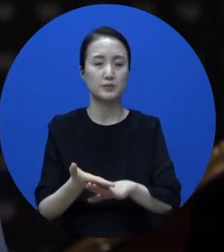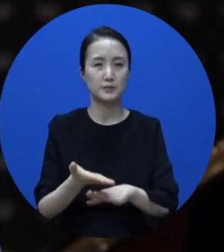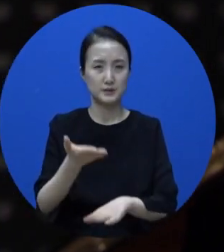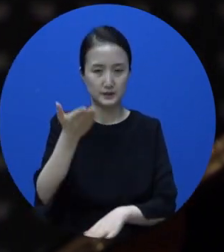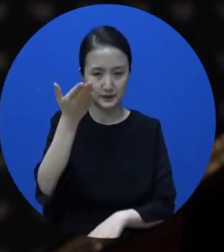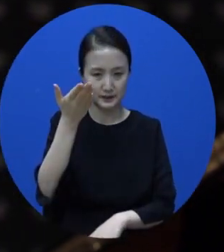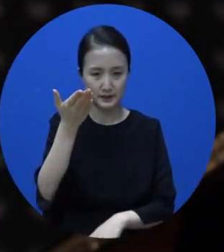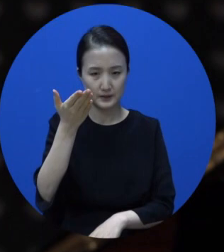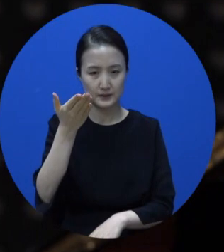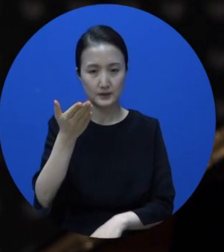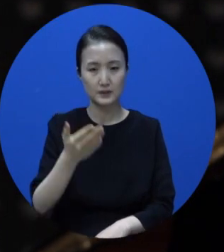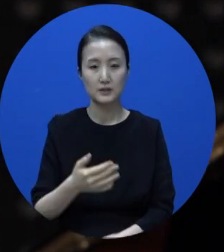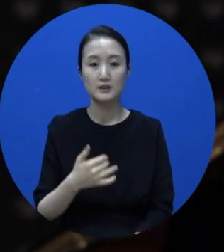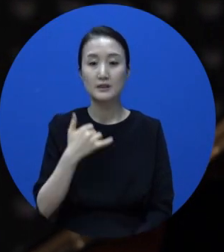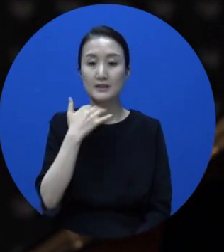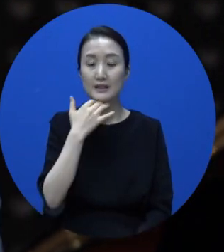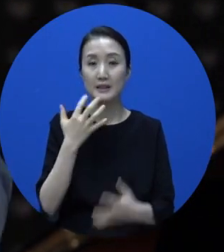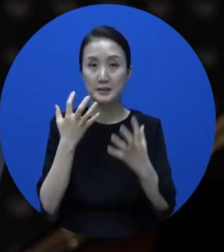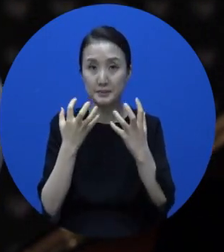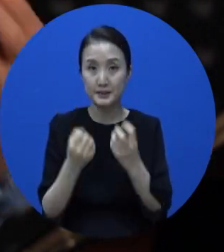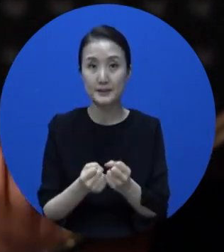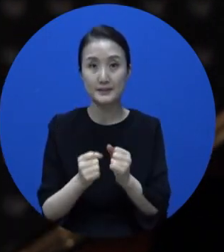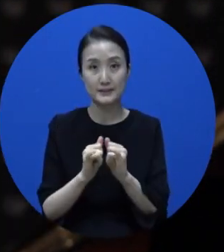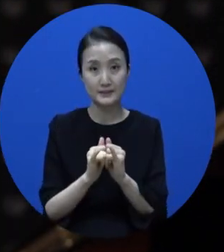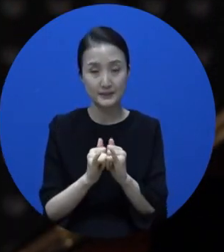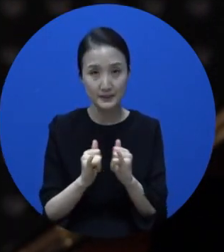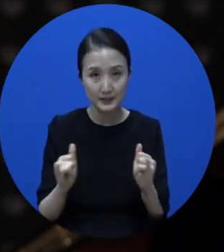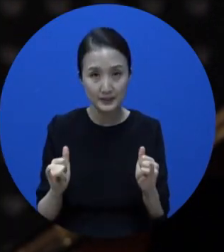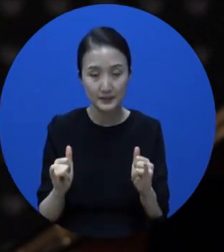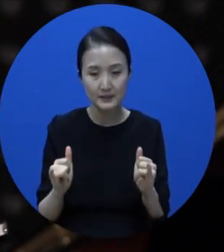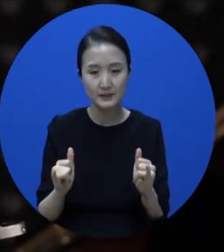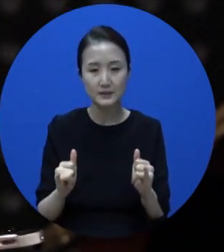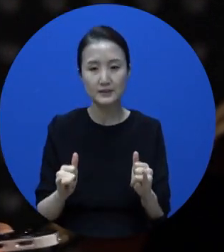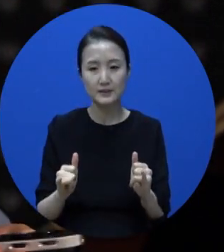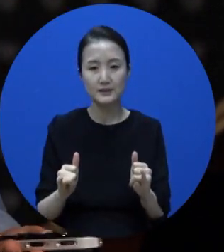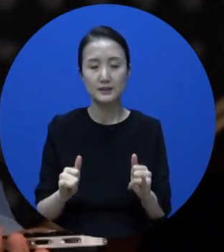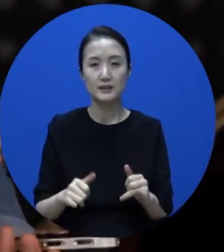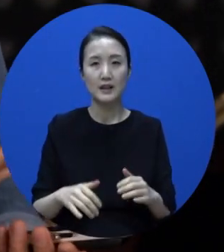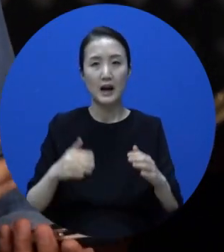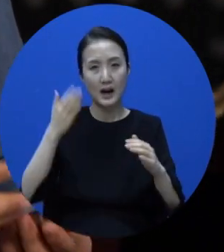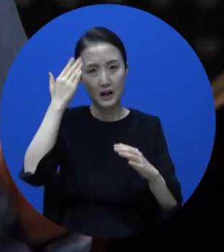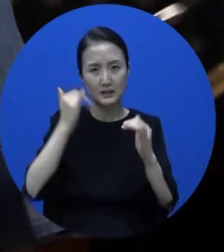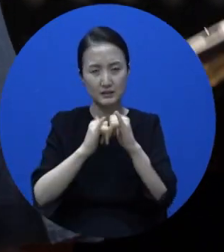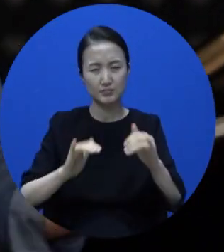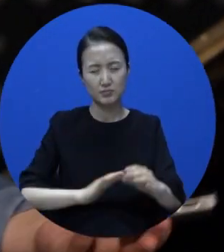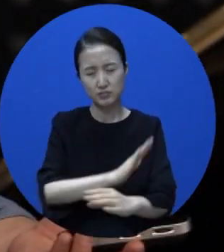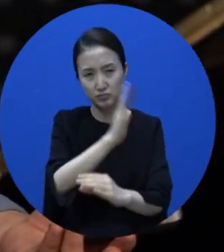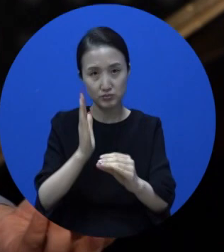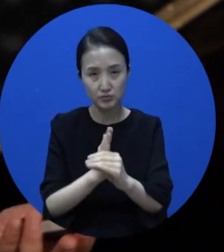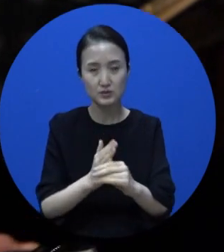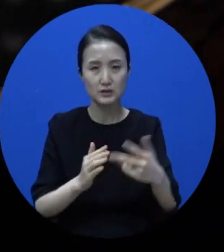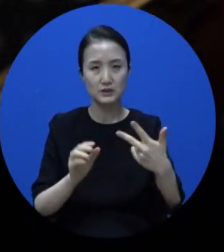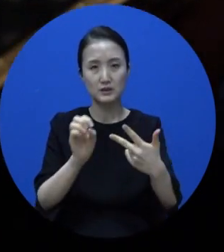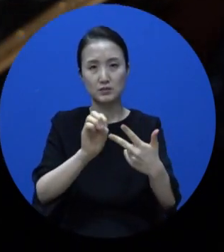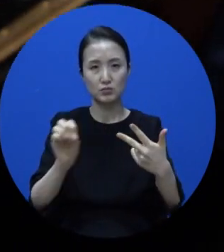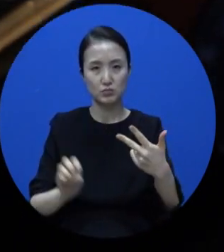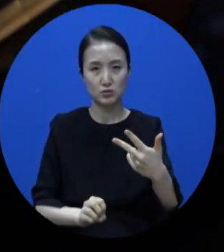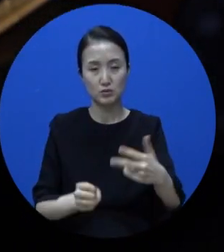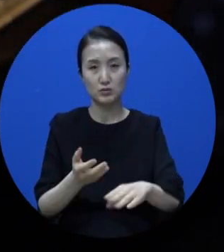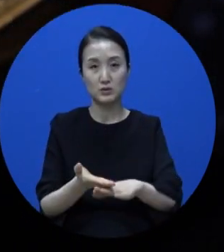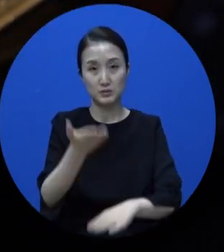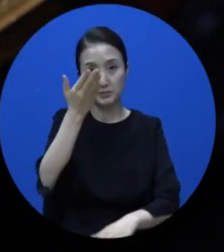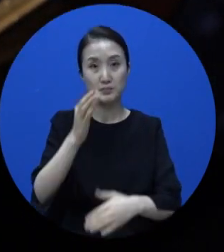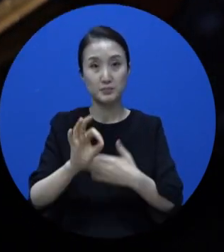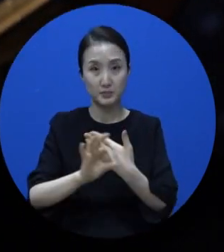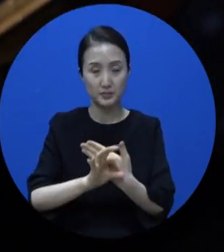정의를 내립니다 내게 고령자가 전체 인구에서 7% 를 넘어서면 그 나라를 고 여 호 와 사회